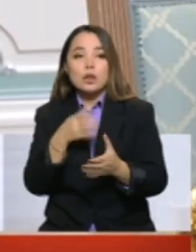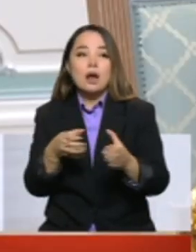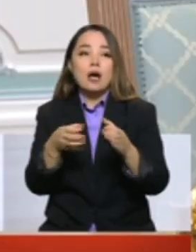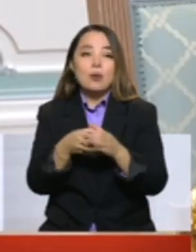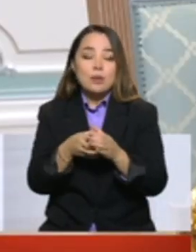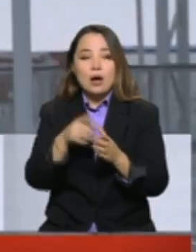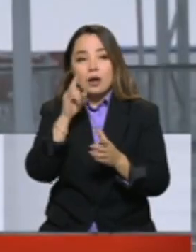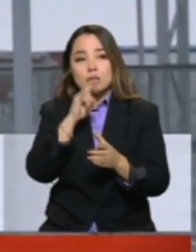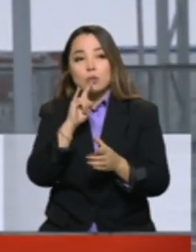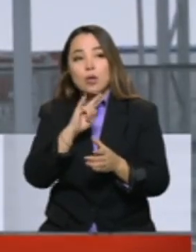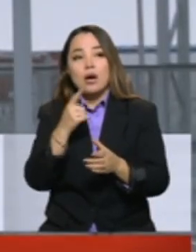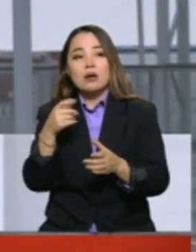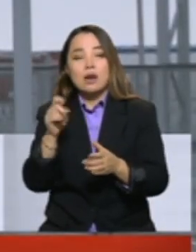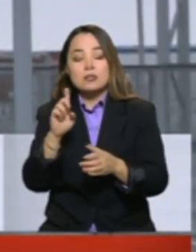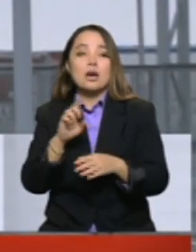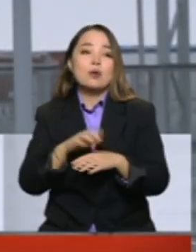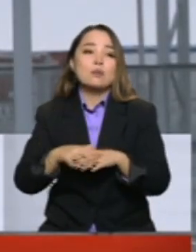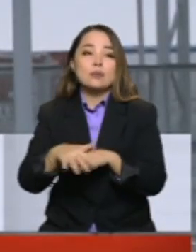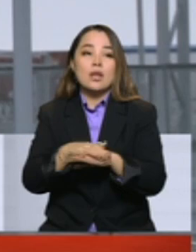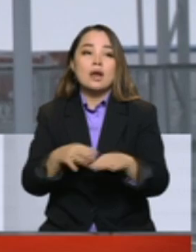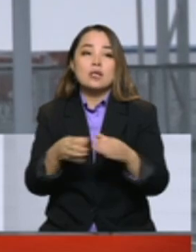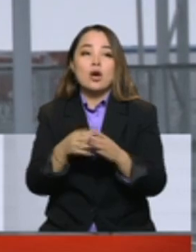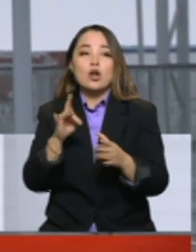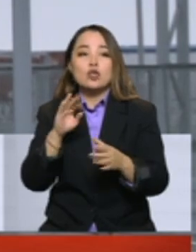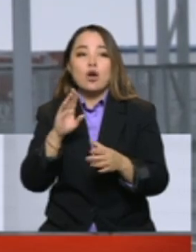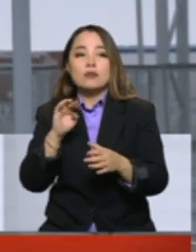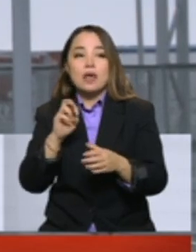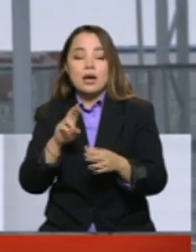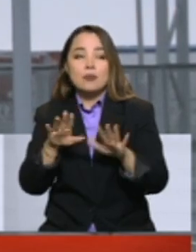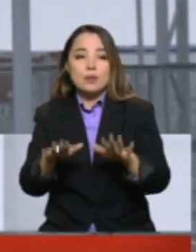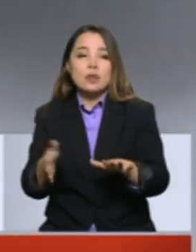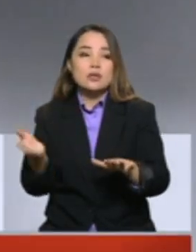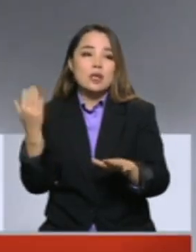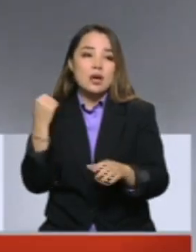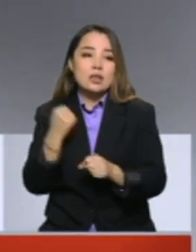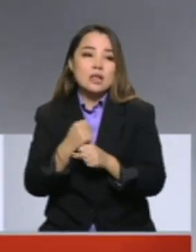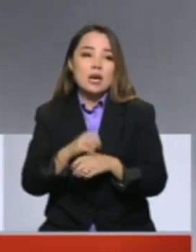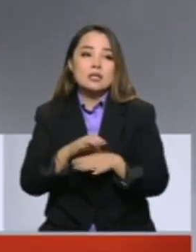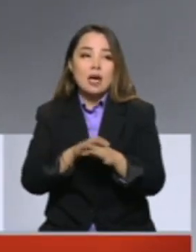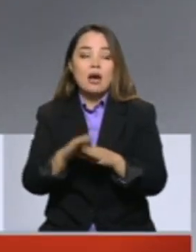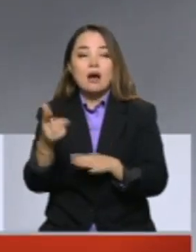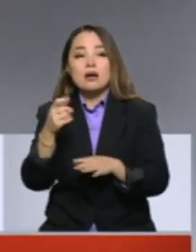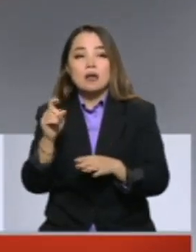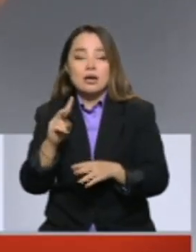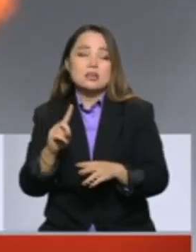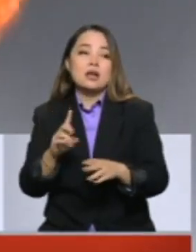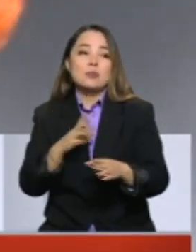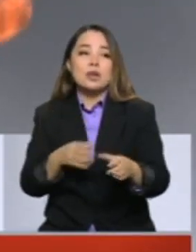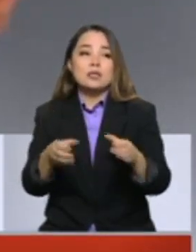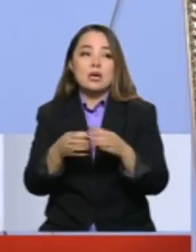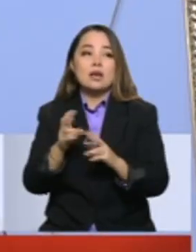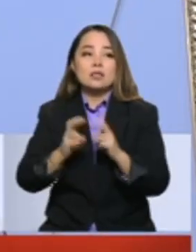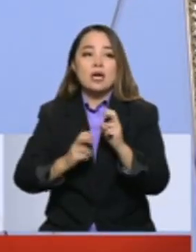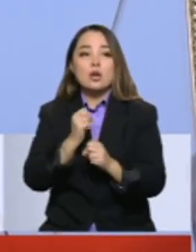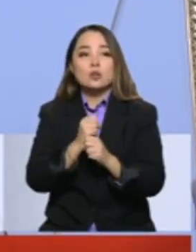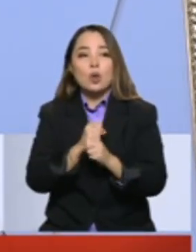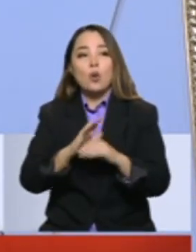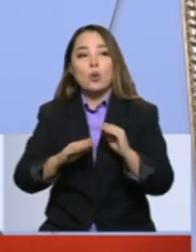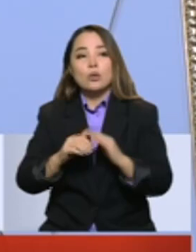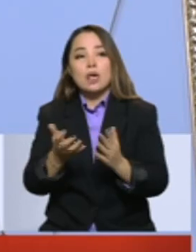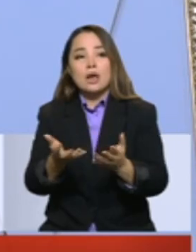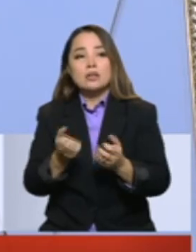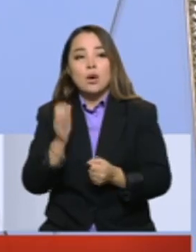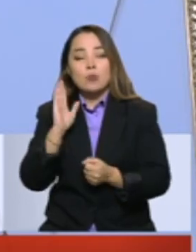мен Қазмұнайгаз Батыс Қазақстандағы Рашковская кен орнын бұрыннан игеріп келеді. Енді сонда газ конденсатын өндіру қолға алынбақ. Жылына